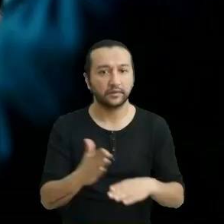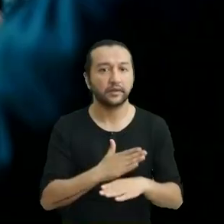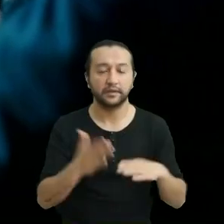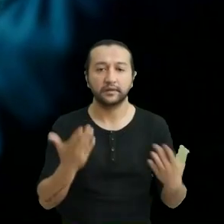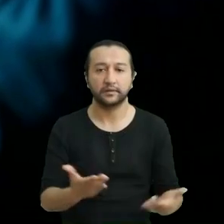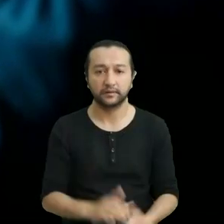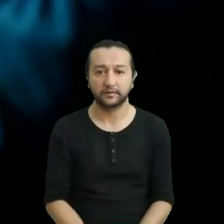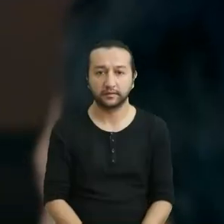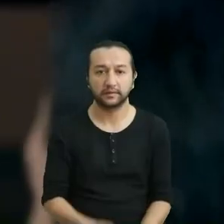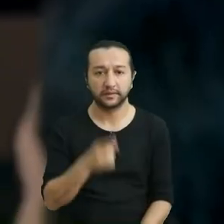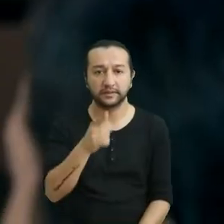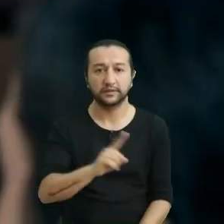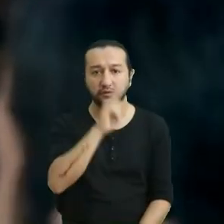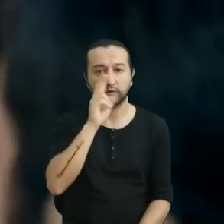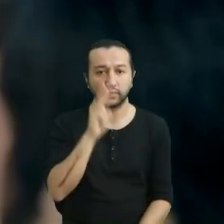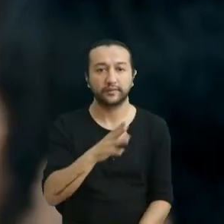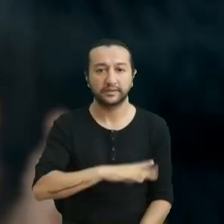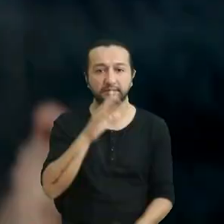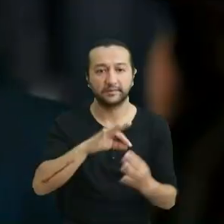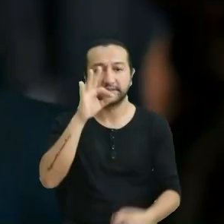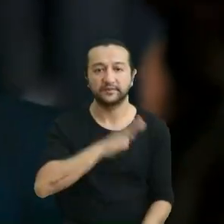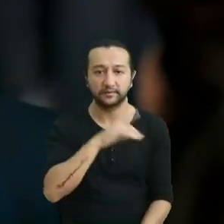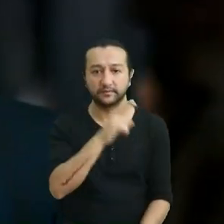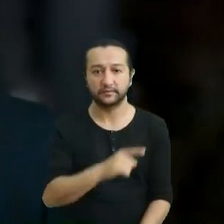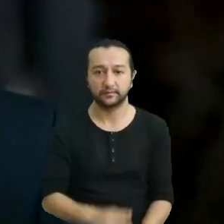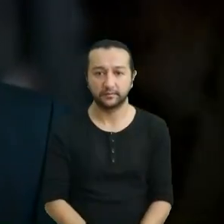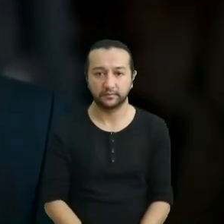Neden? Sizi yukarıda görmek isteyen biri var.